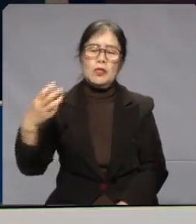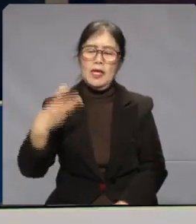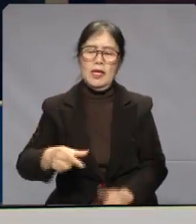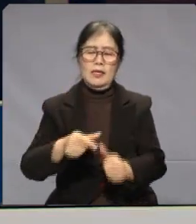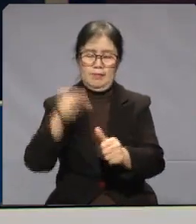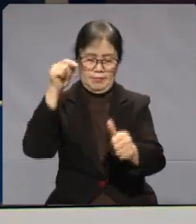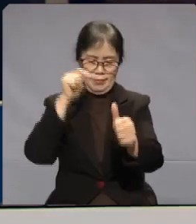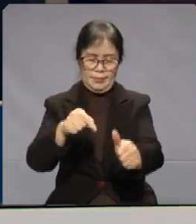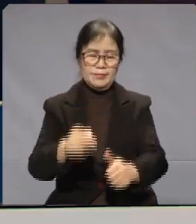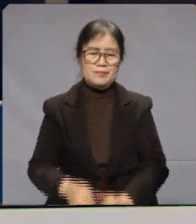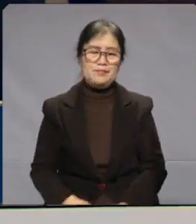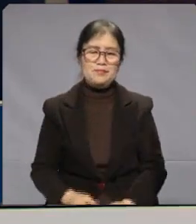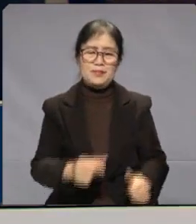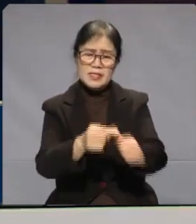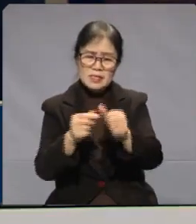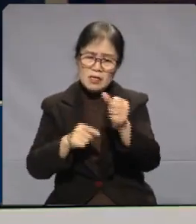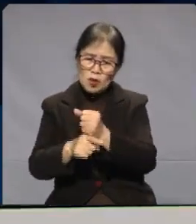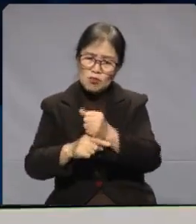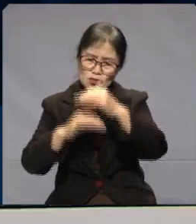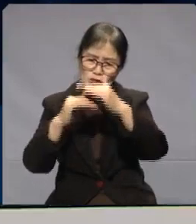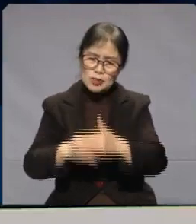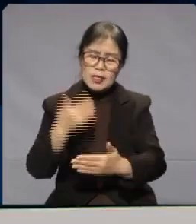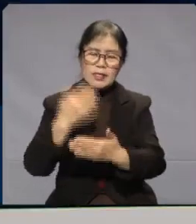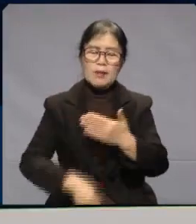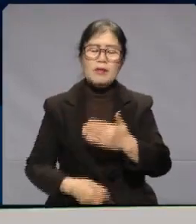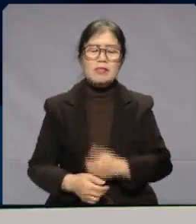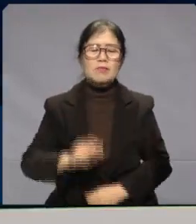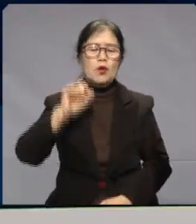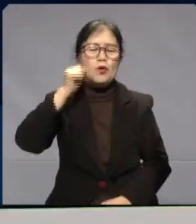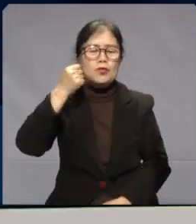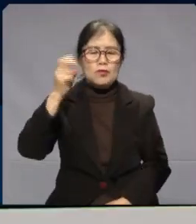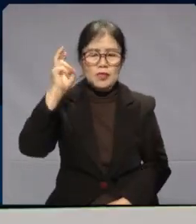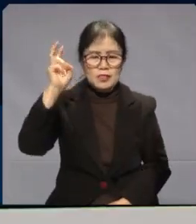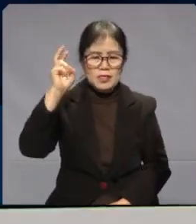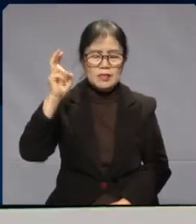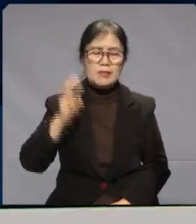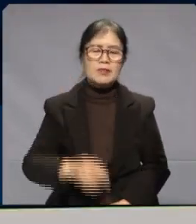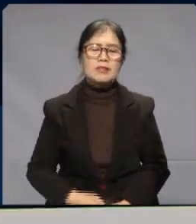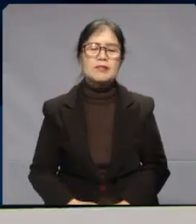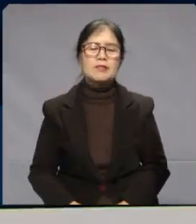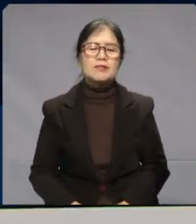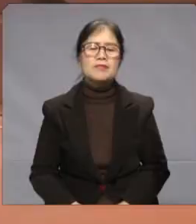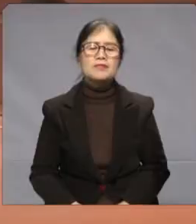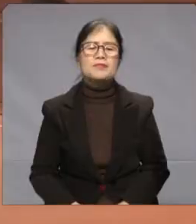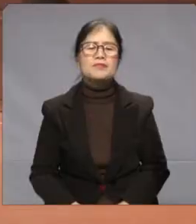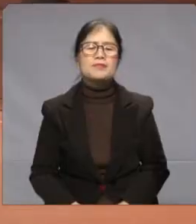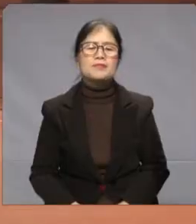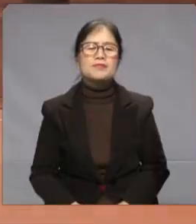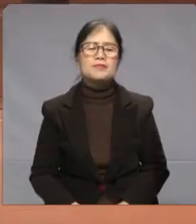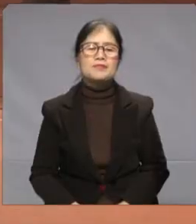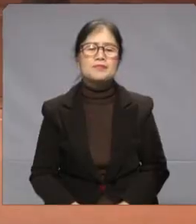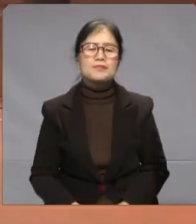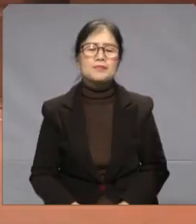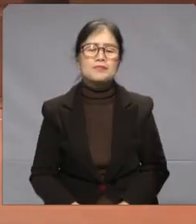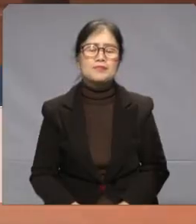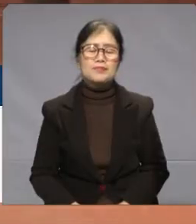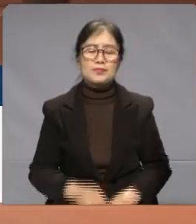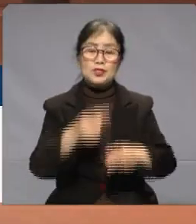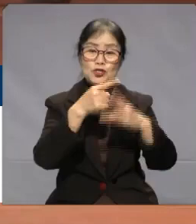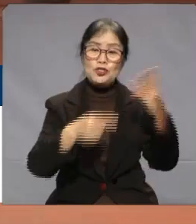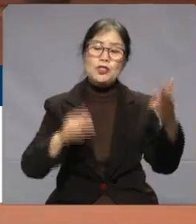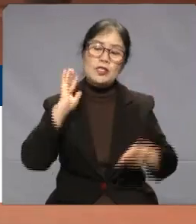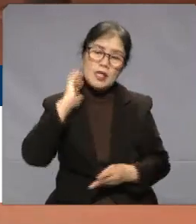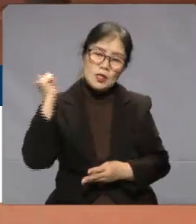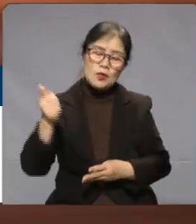지명했습니다 인사 청문회 절차가 남아 있지만 진통이 예상됩니다 김용재 기자입니다 윤성열